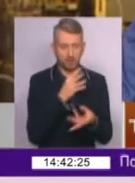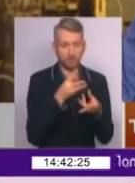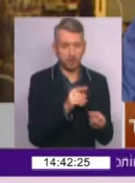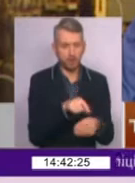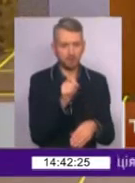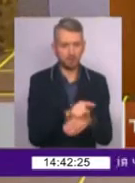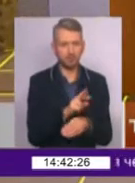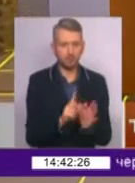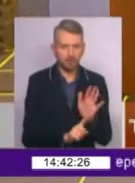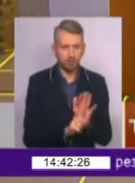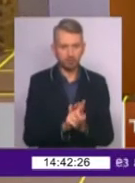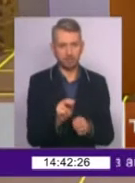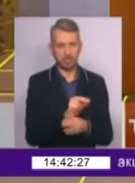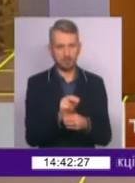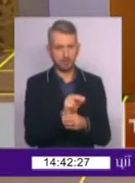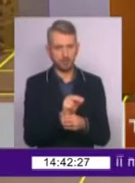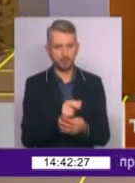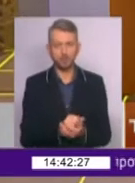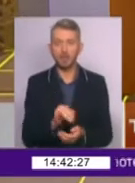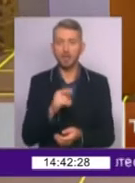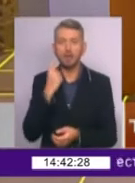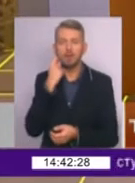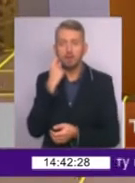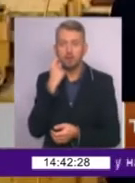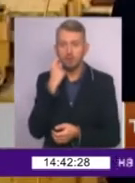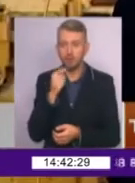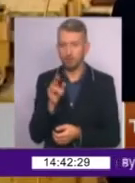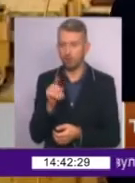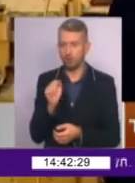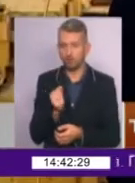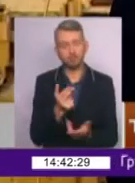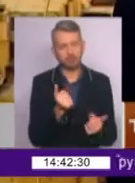призначають як стартову терапію. І вікова доза, зрозуміло,